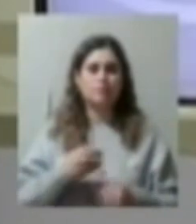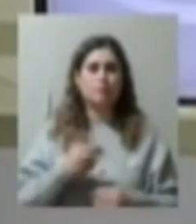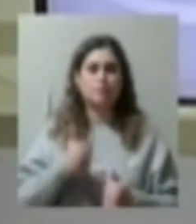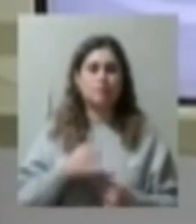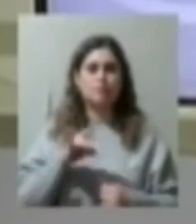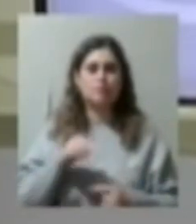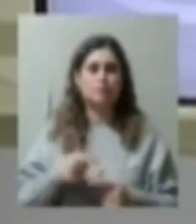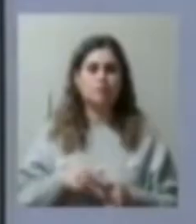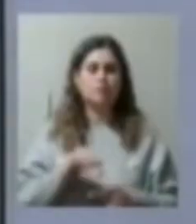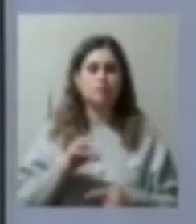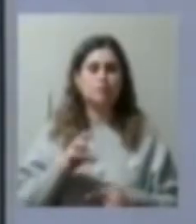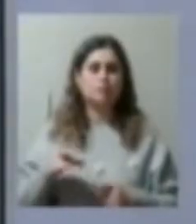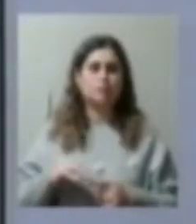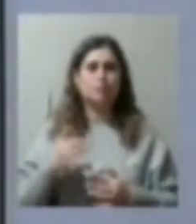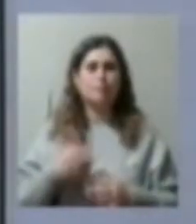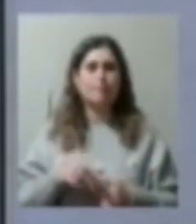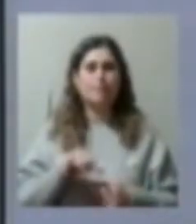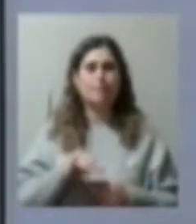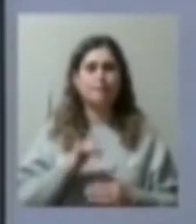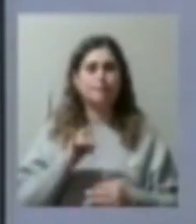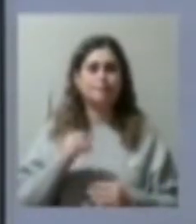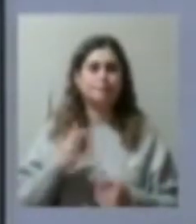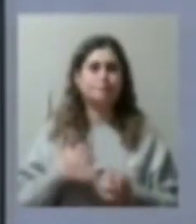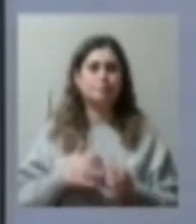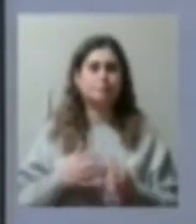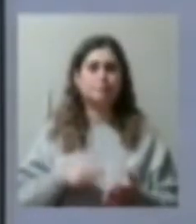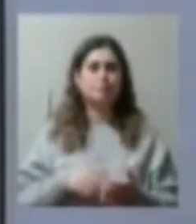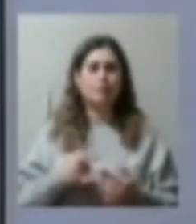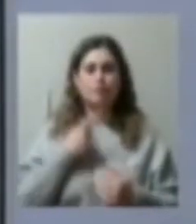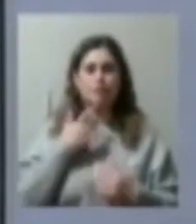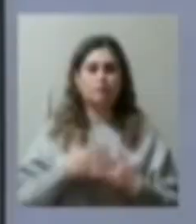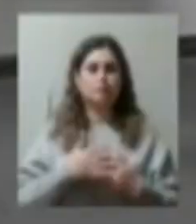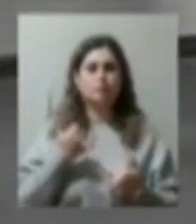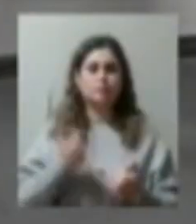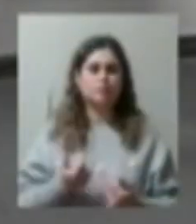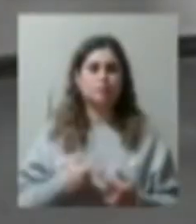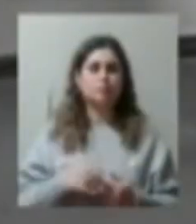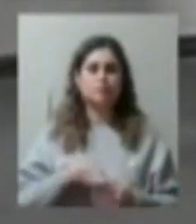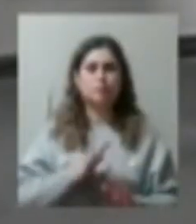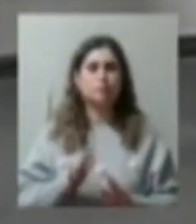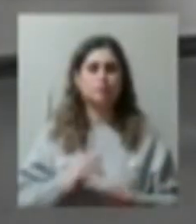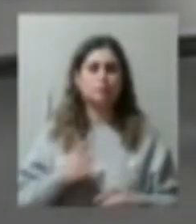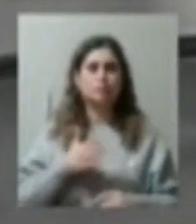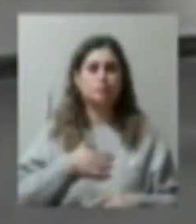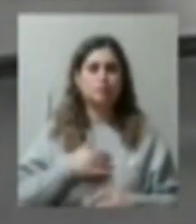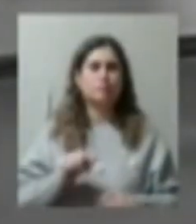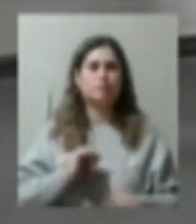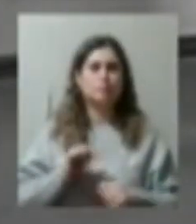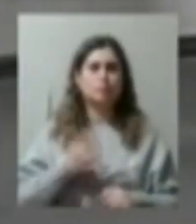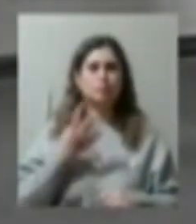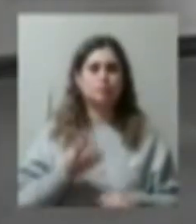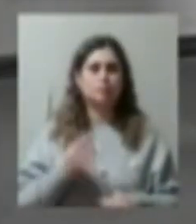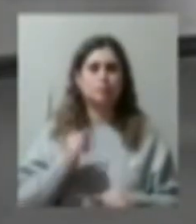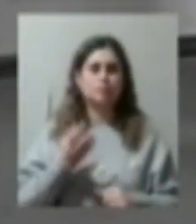це однозначно. А скільки трукамів на Херсонщині? Якщо я не помиляюсь, наразі в розпорядженні нашого управління 4 і ще